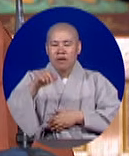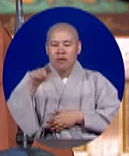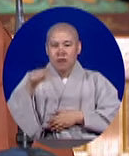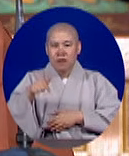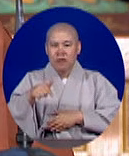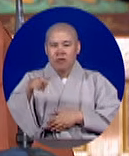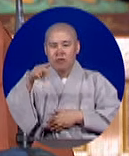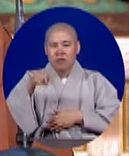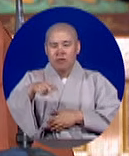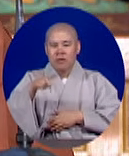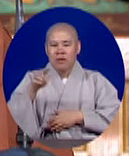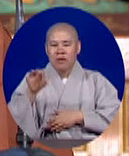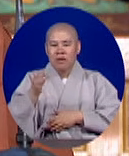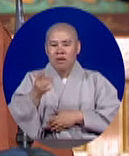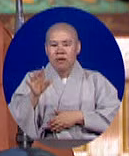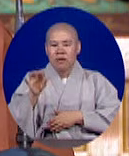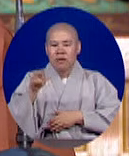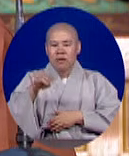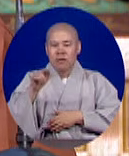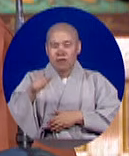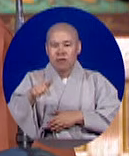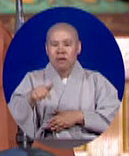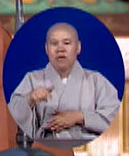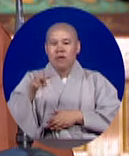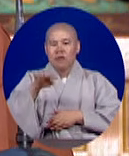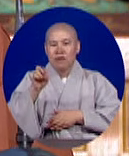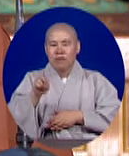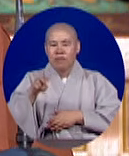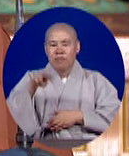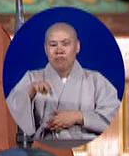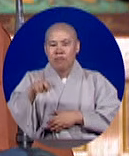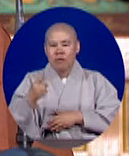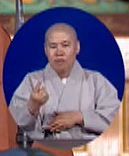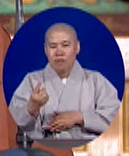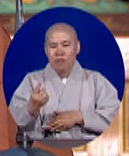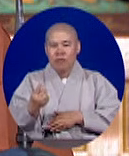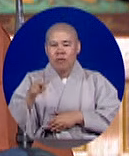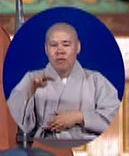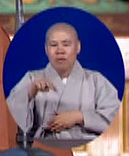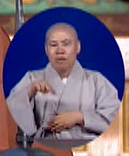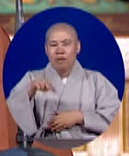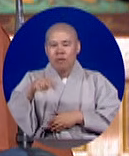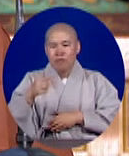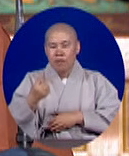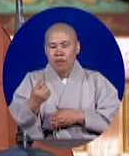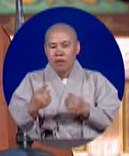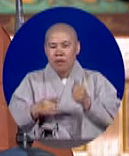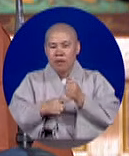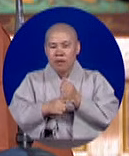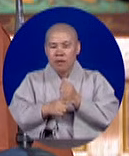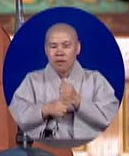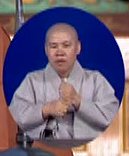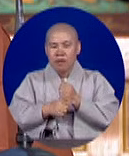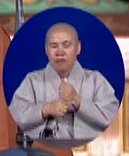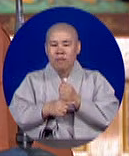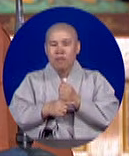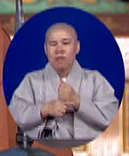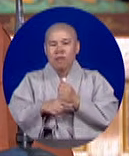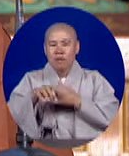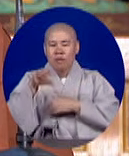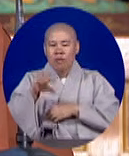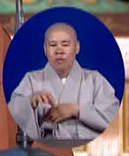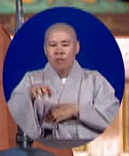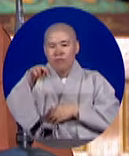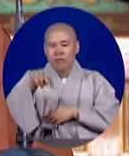그래서 수상행식은 심소고 소라는 얘기는 바소자,